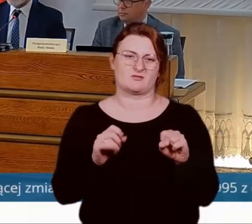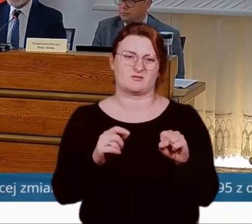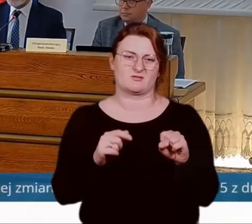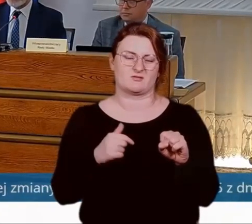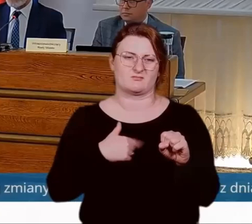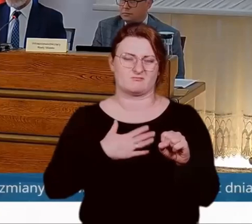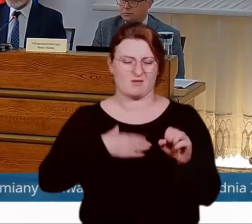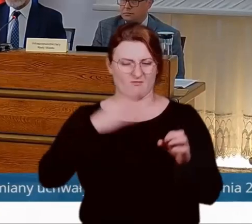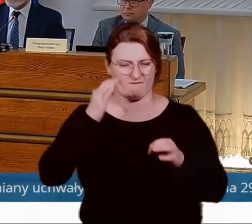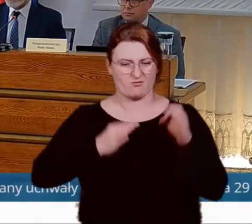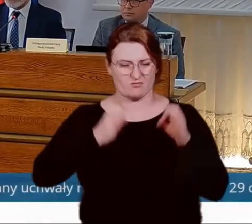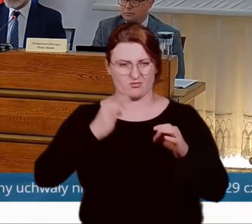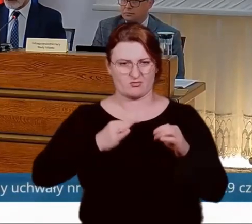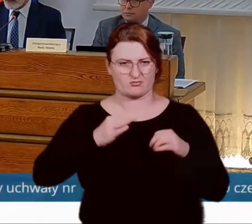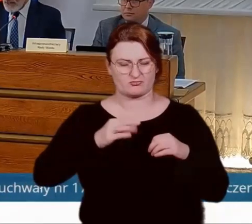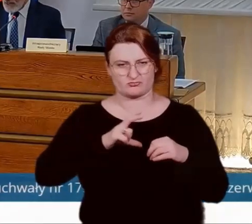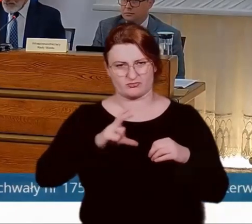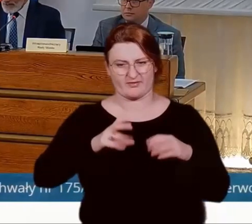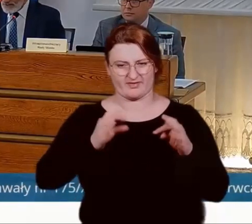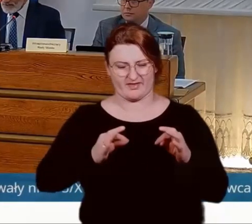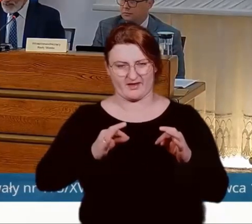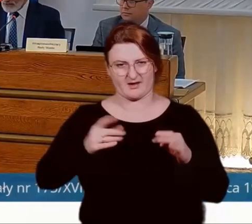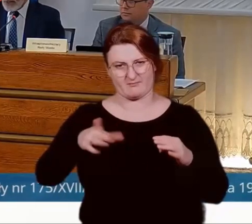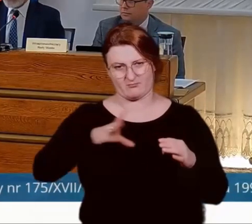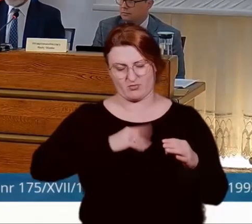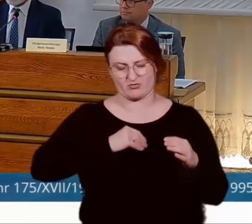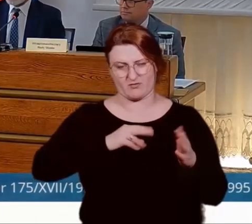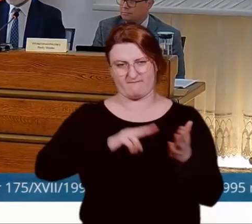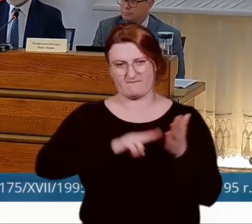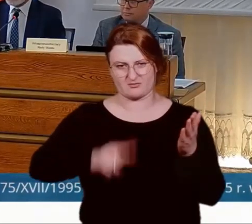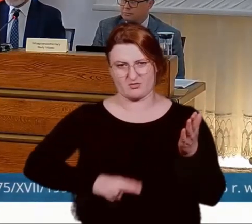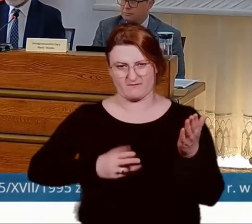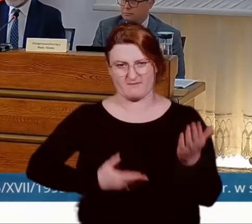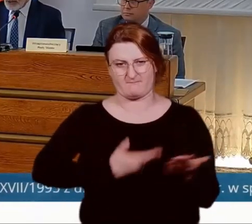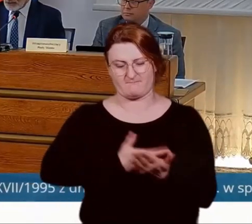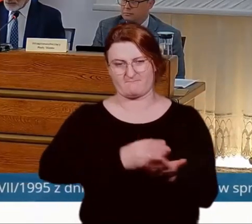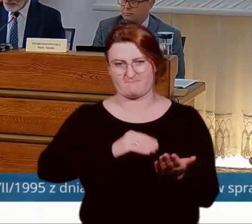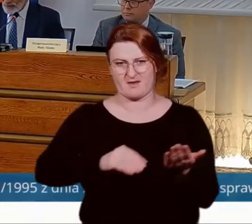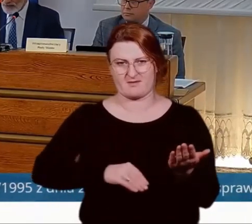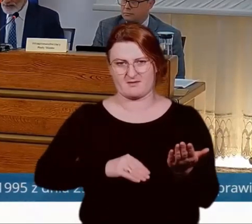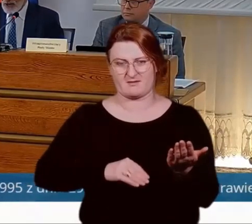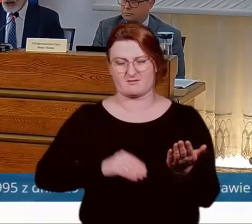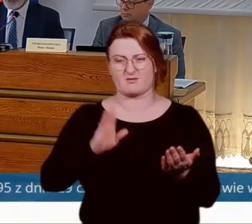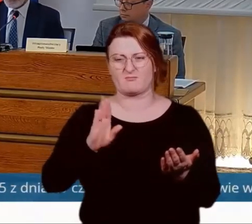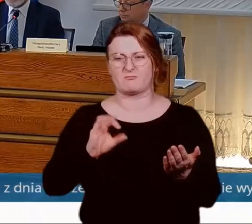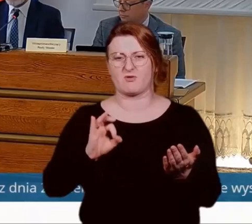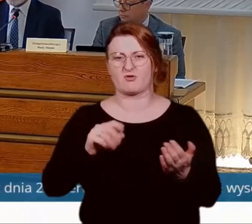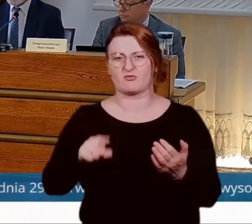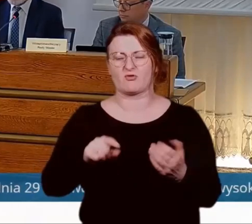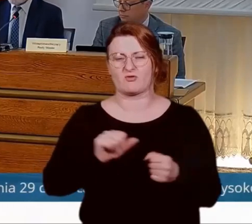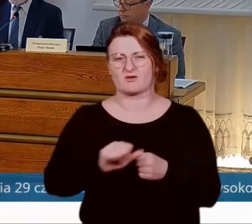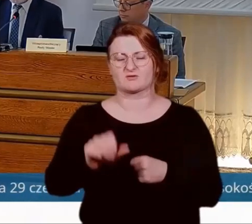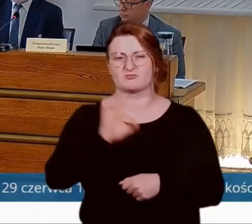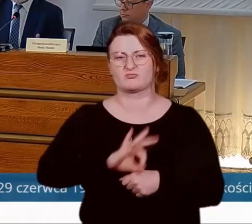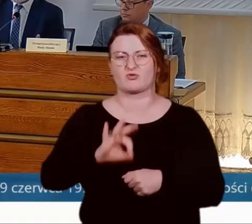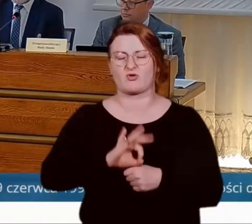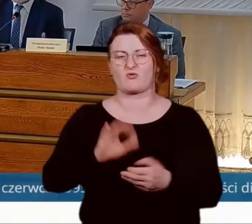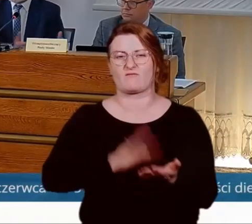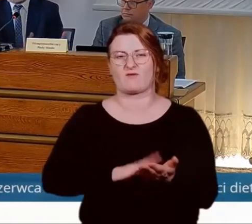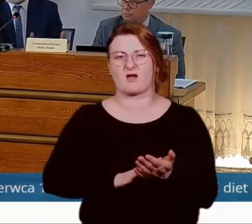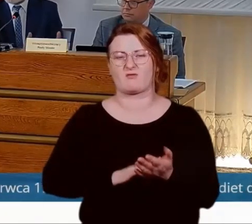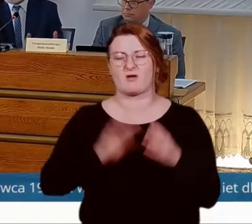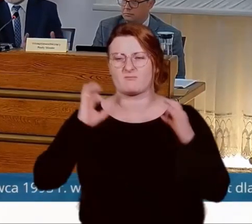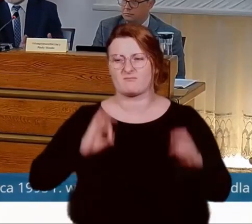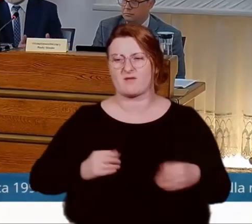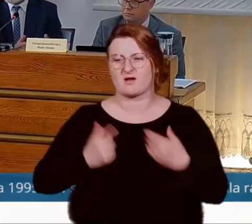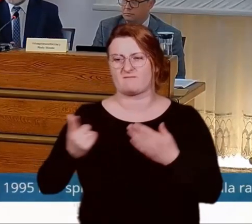może petycję wycofać. No, ze względu na to, że to jest projekt uchwały, a Pańska petycja to